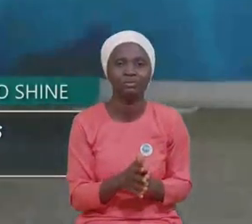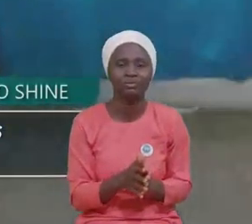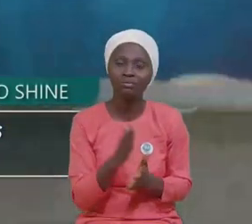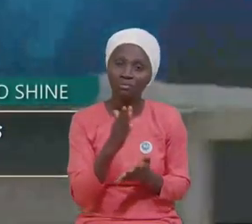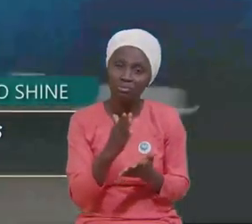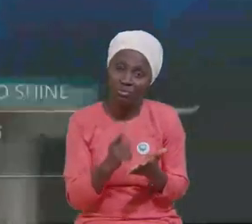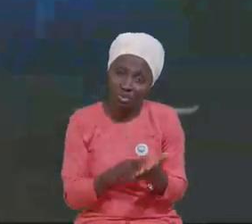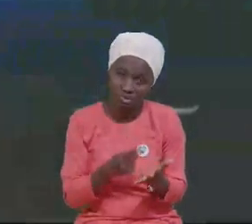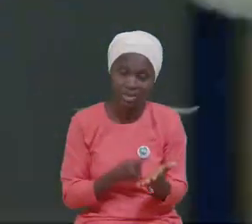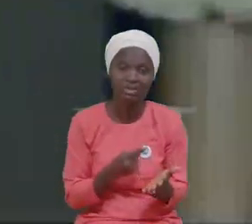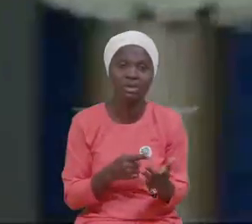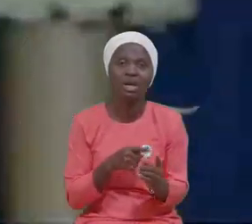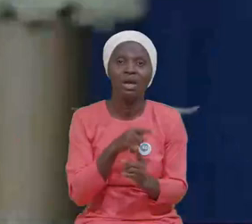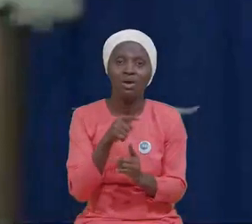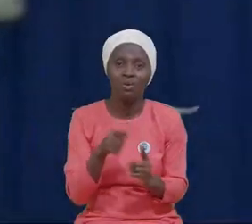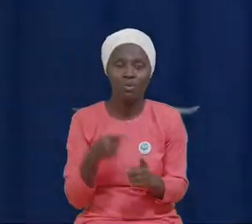Parfois, nous sentons petits.